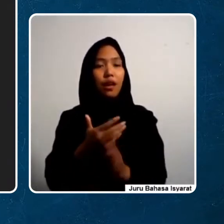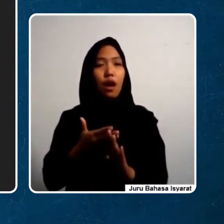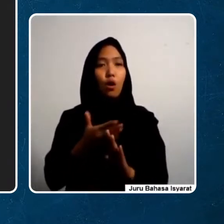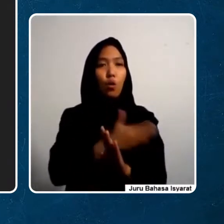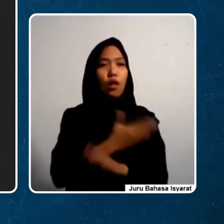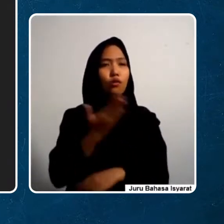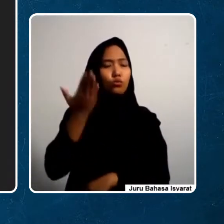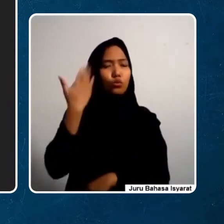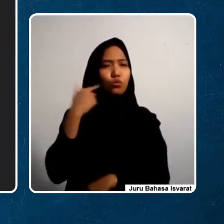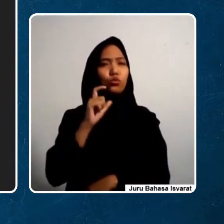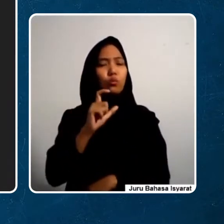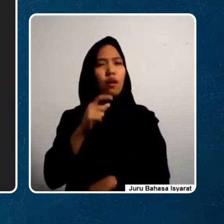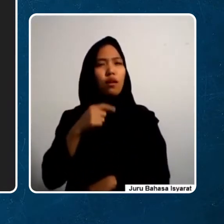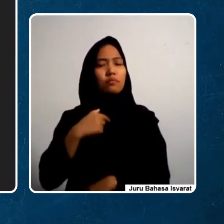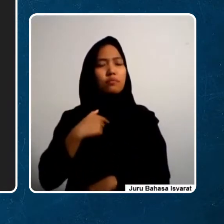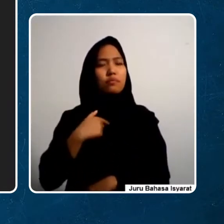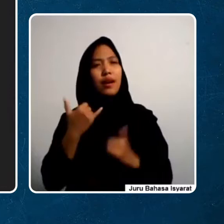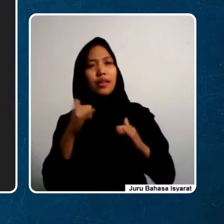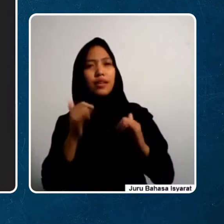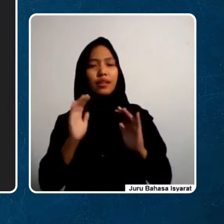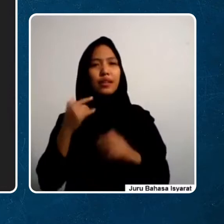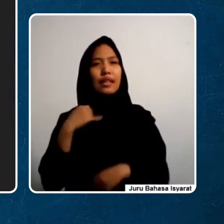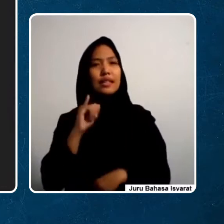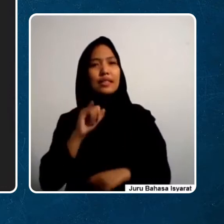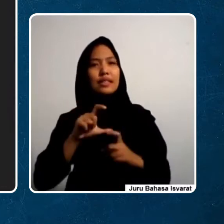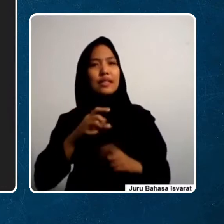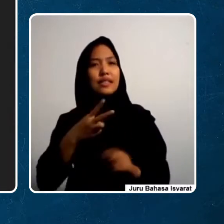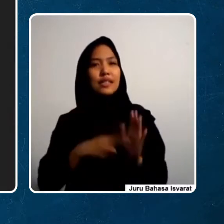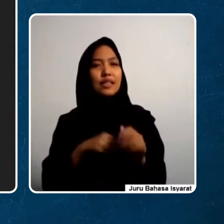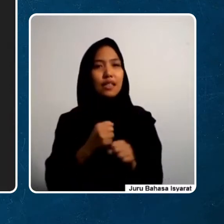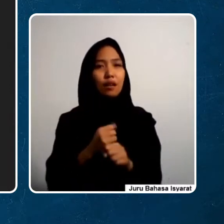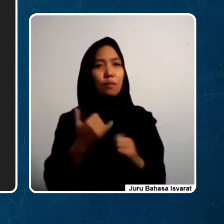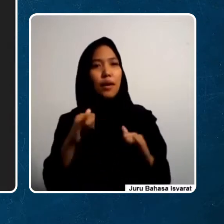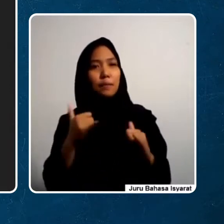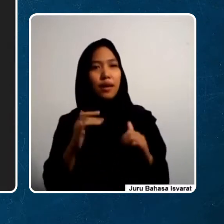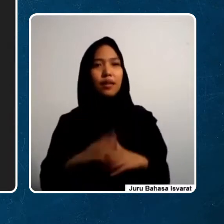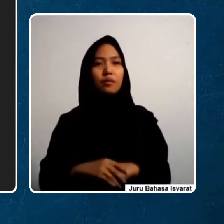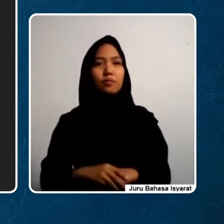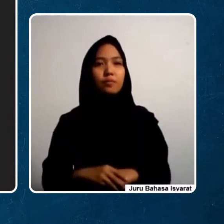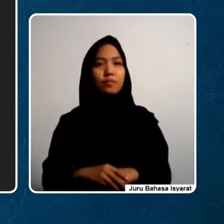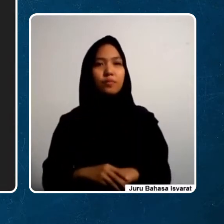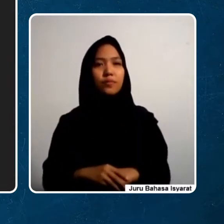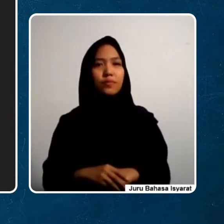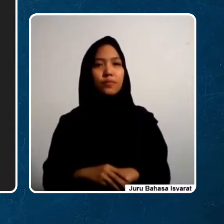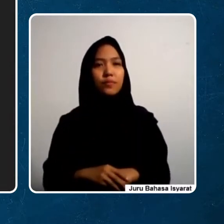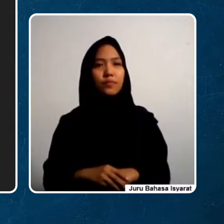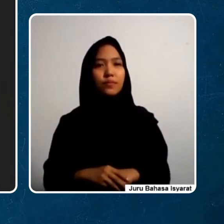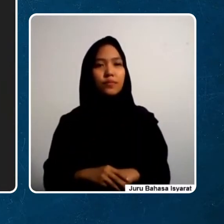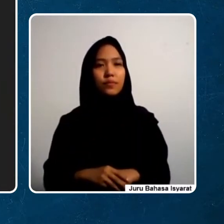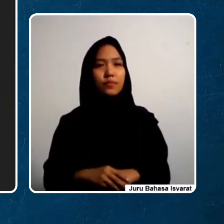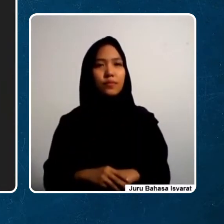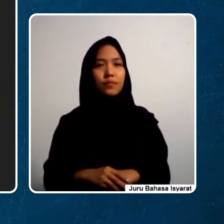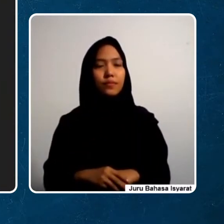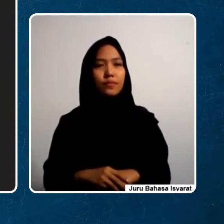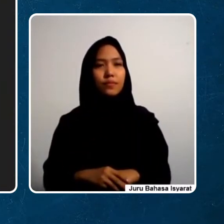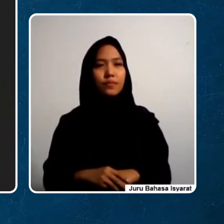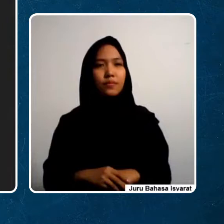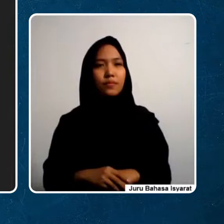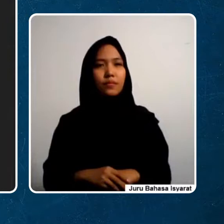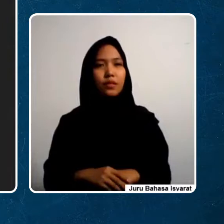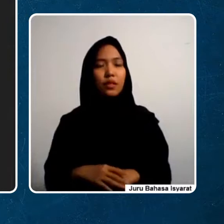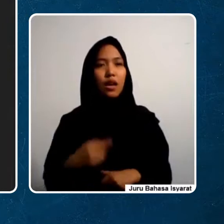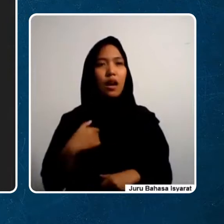Kalau daksa ini kebanyakan dari anggota kita itu memakai krek dan ada kursi roda. Itu ada